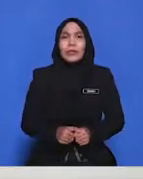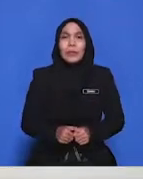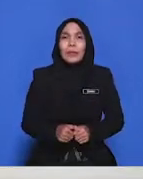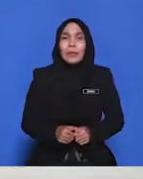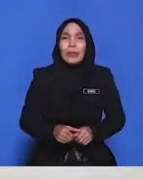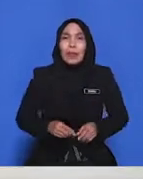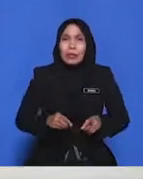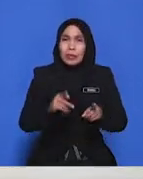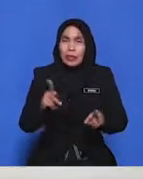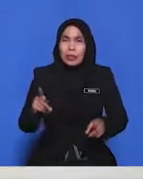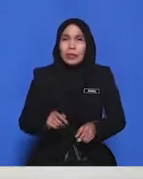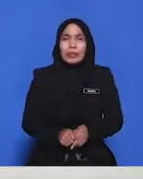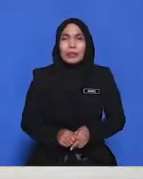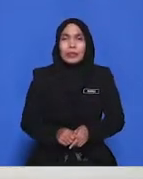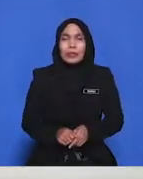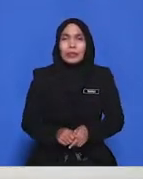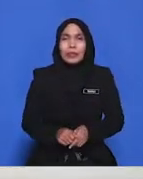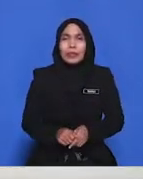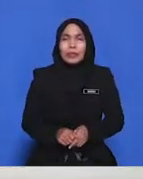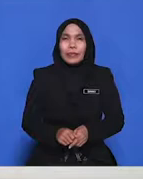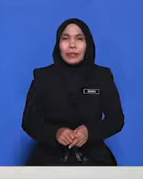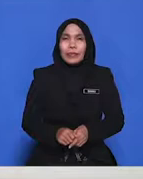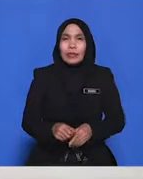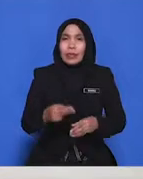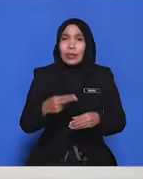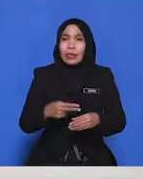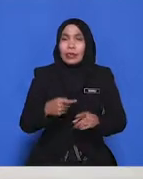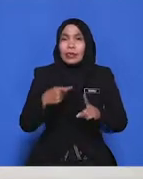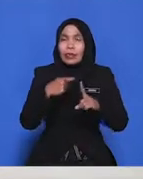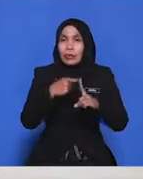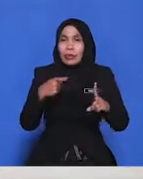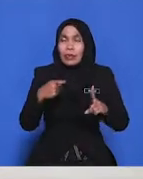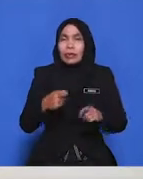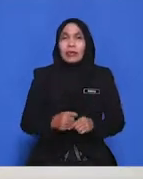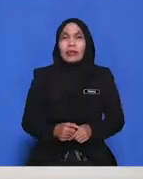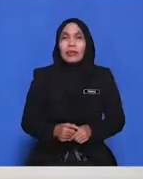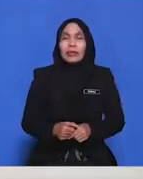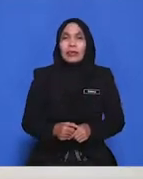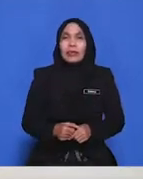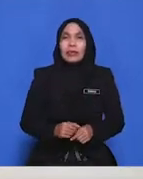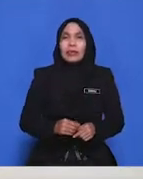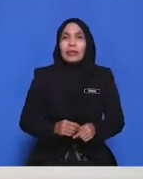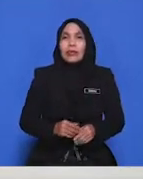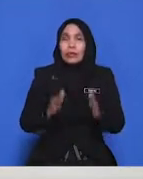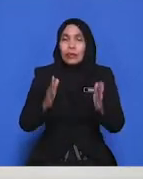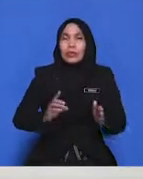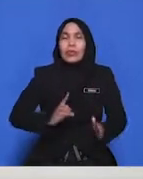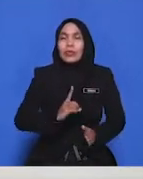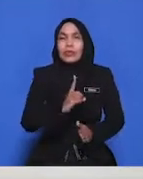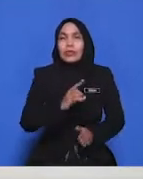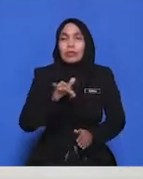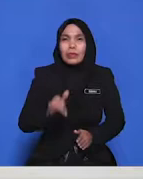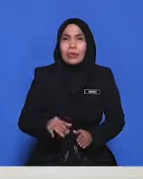diperoleh kuasa asing itu adalah hasil jeripayah umat Islam terdahulu membuat